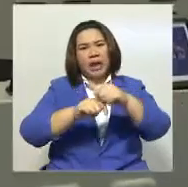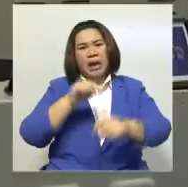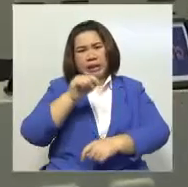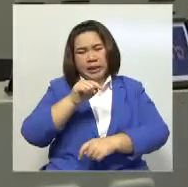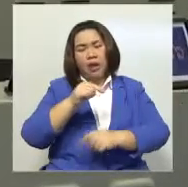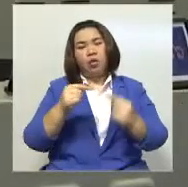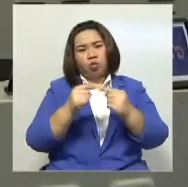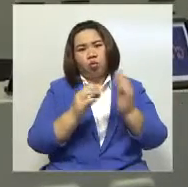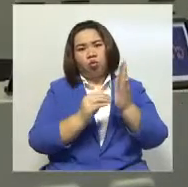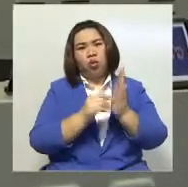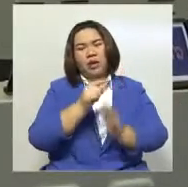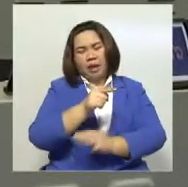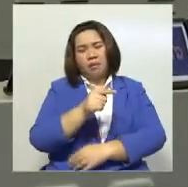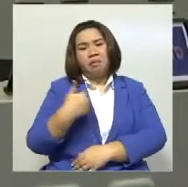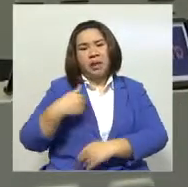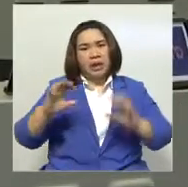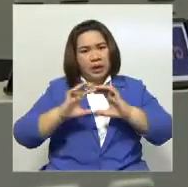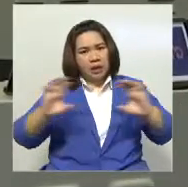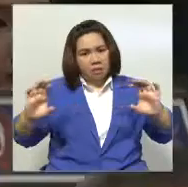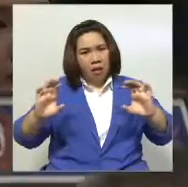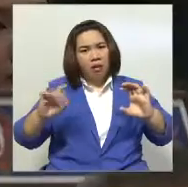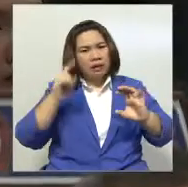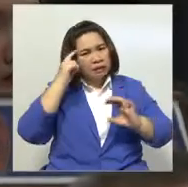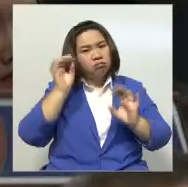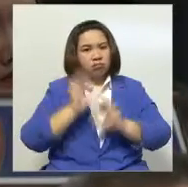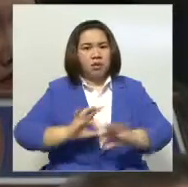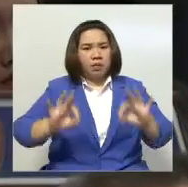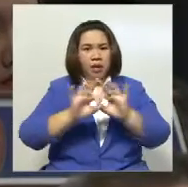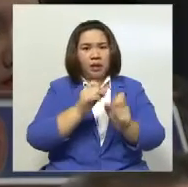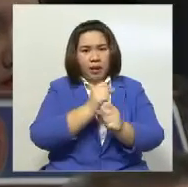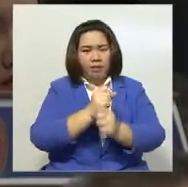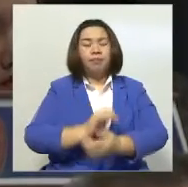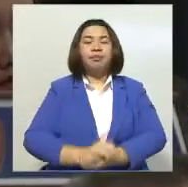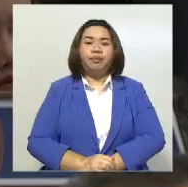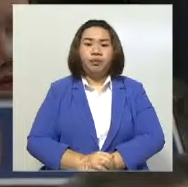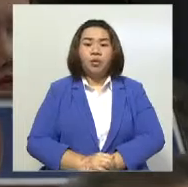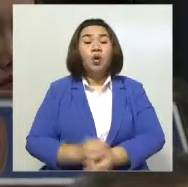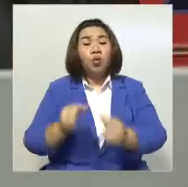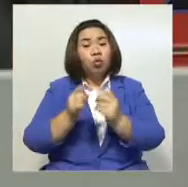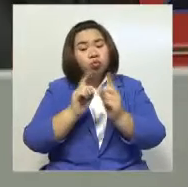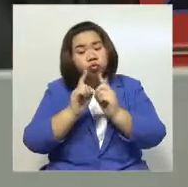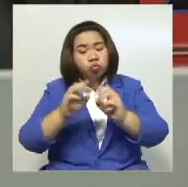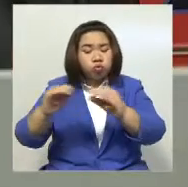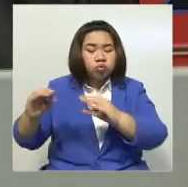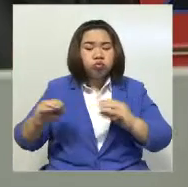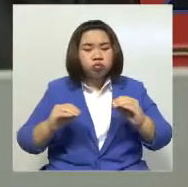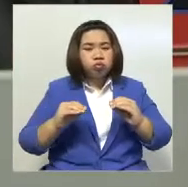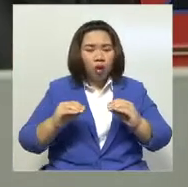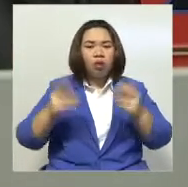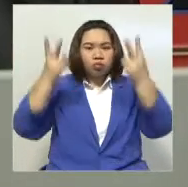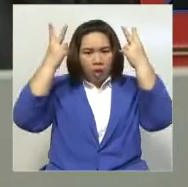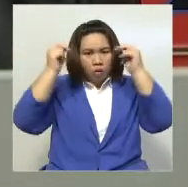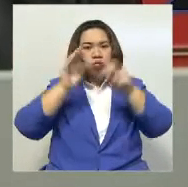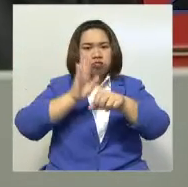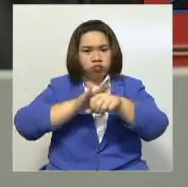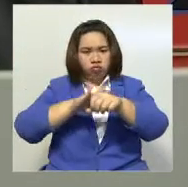สำคัญของกรุงเทพมหานครที่ทางรัฐบาลนั้นให้ความสำคัญด้วยครับ ในช่วงของการพูดคุยกันเนี่ยนะคะนายกรัฐมนตรีก็ได้แนะนำหลักการ